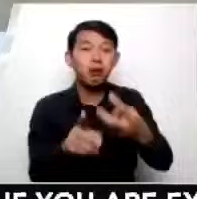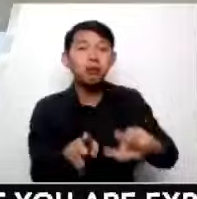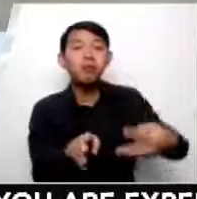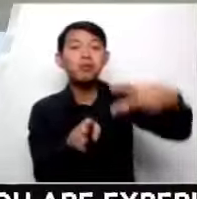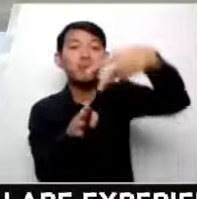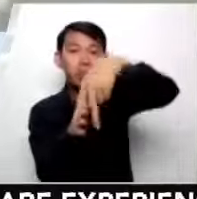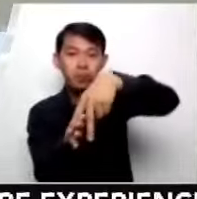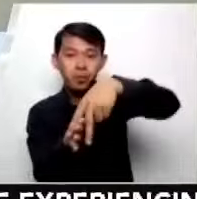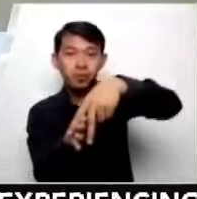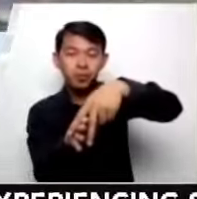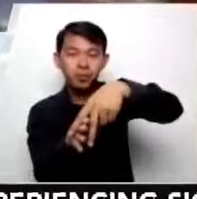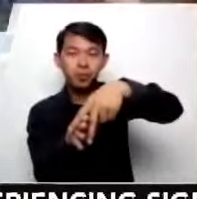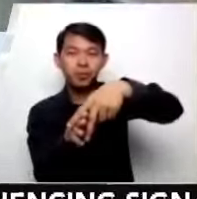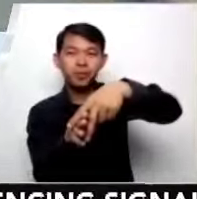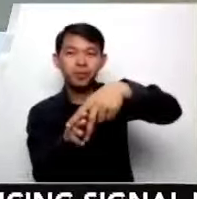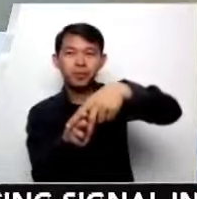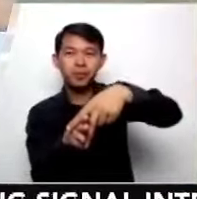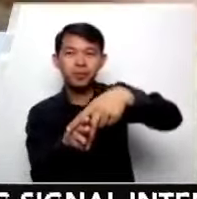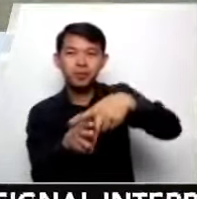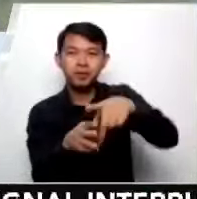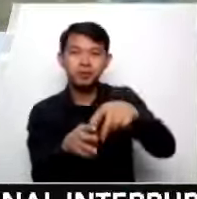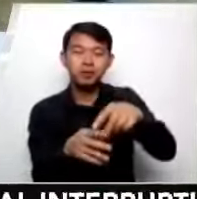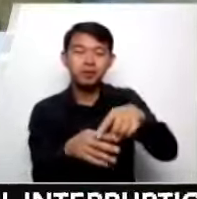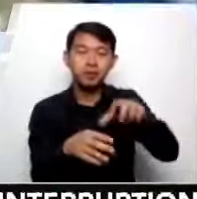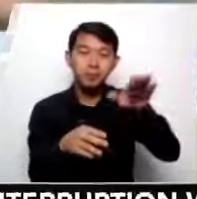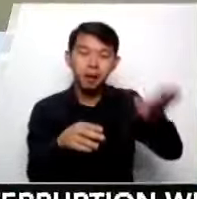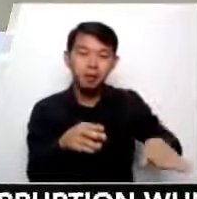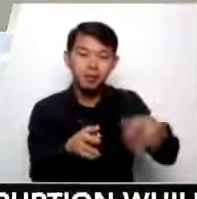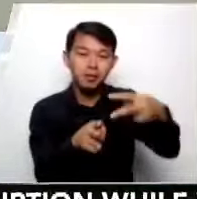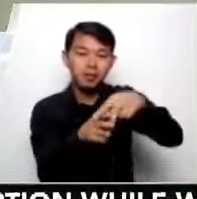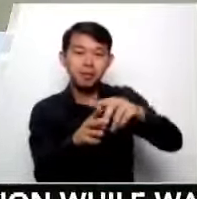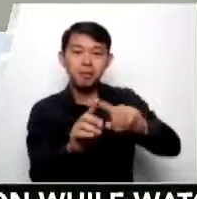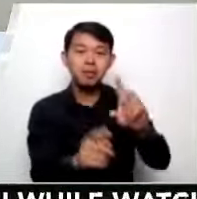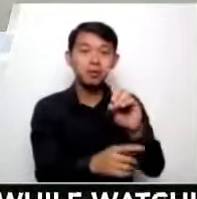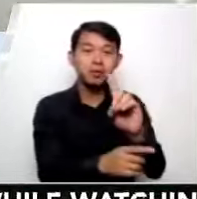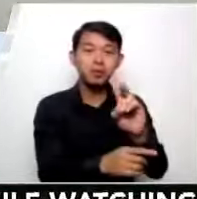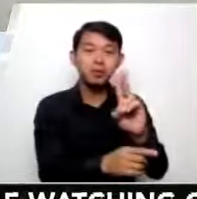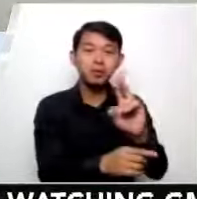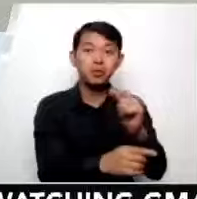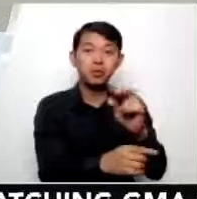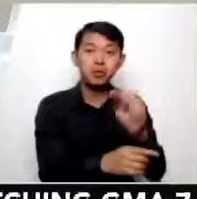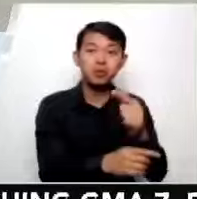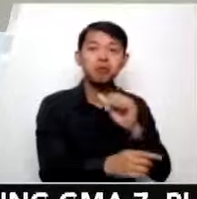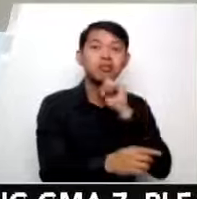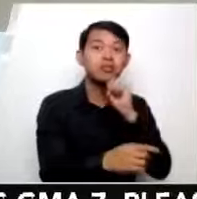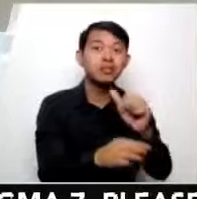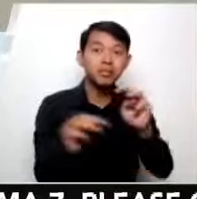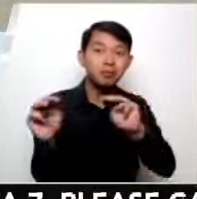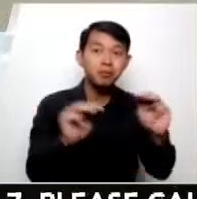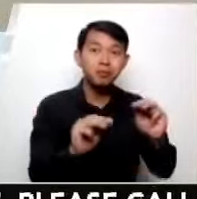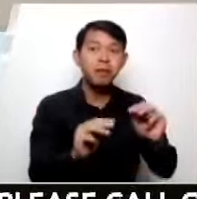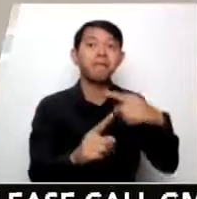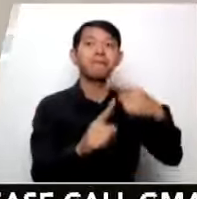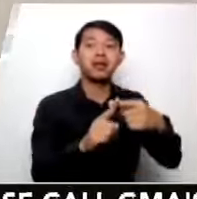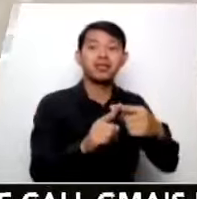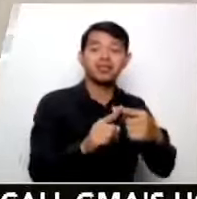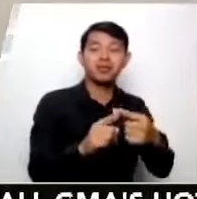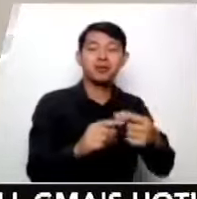Sinakyan ito ng isa sa mga bata. Hindi gumalawang dugong at ilang saglit pa, sinakyan na rin ito ng iba pang bata.